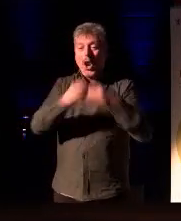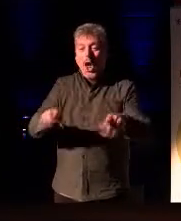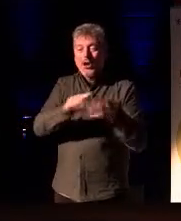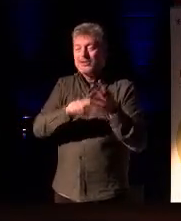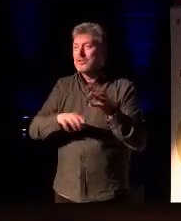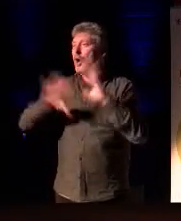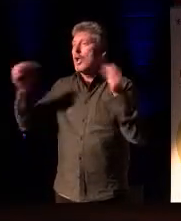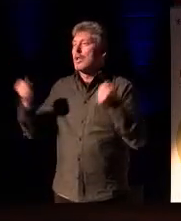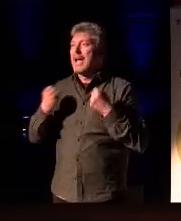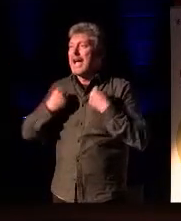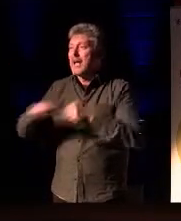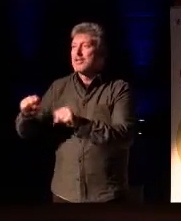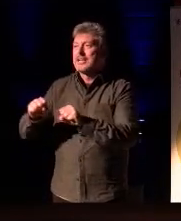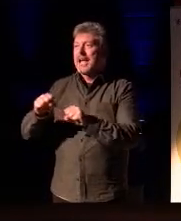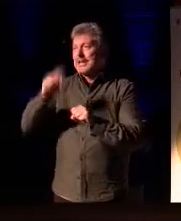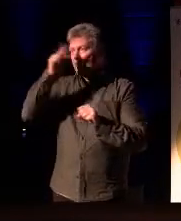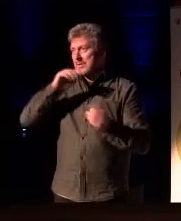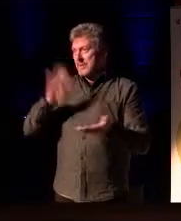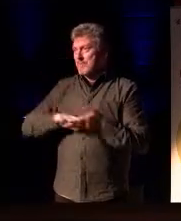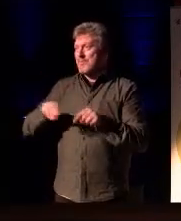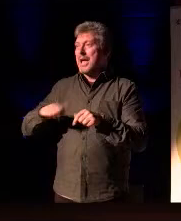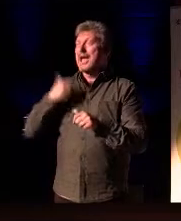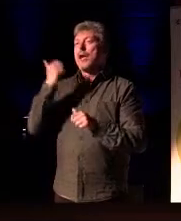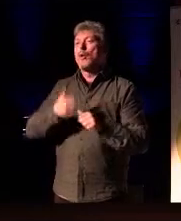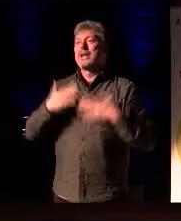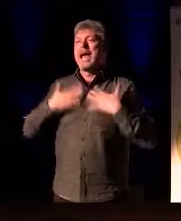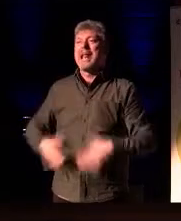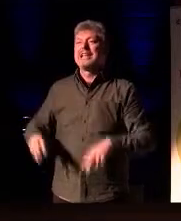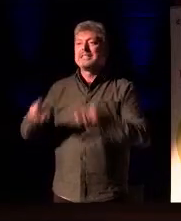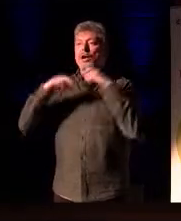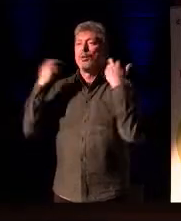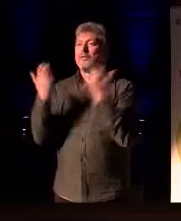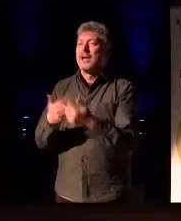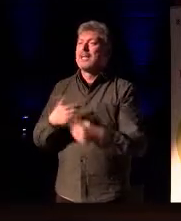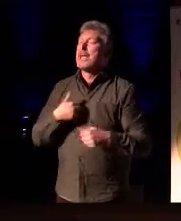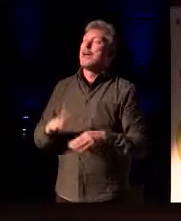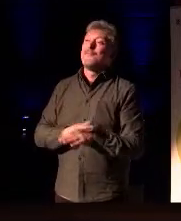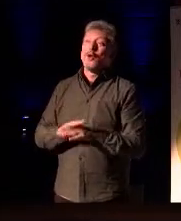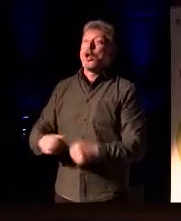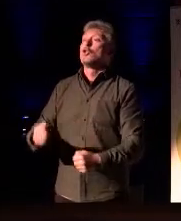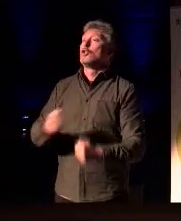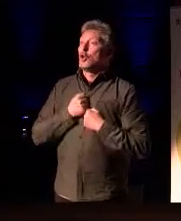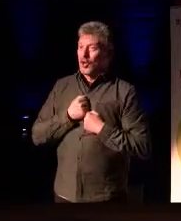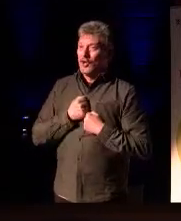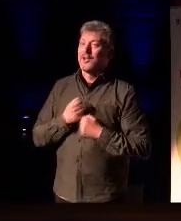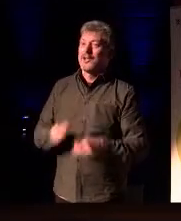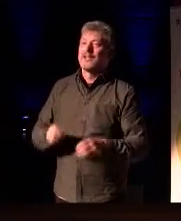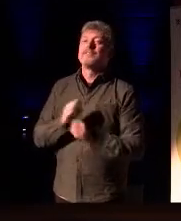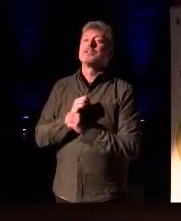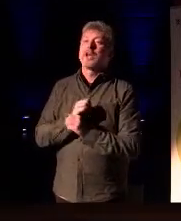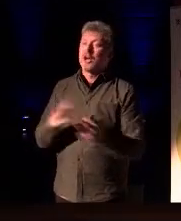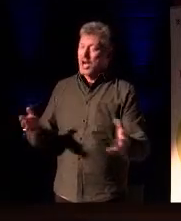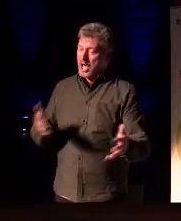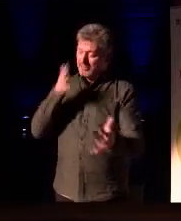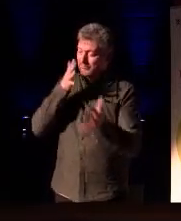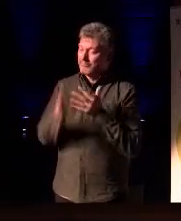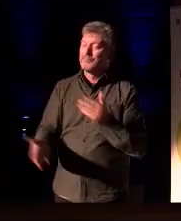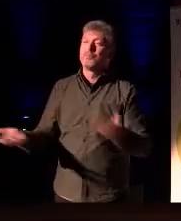engasjerte menneskene som på årets helsekonferanse, så føler jeg meg trygg på at vi skal få til mye